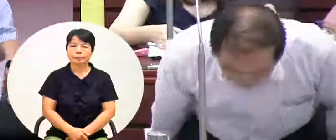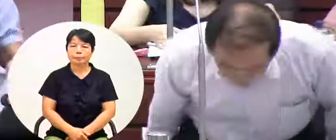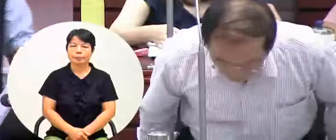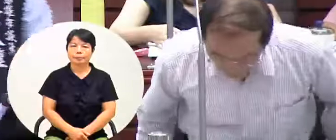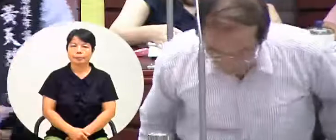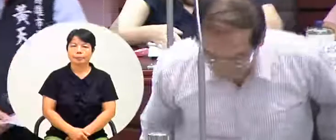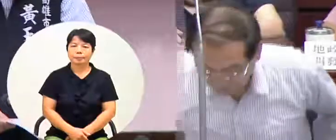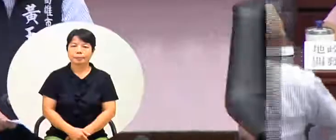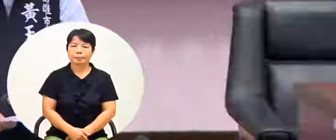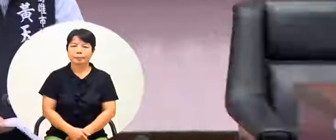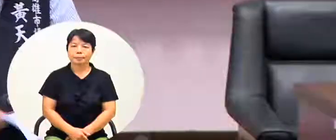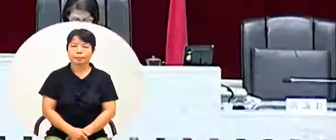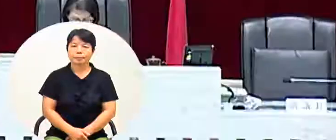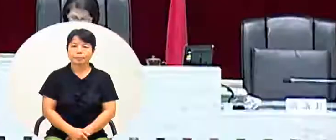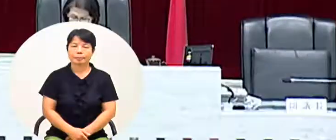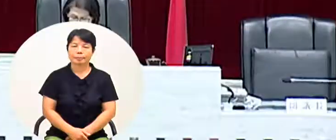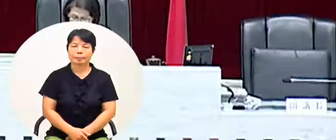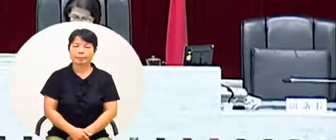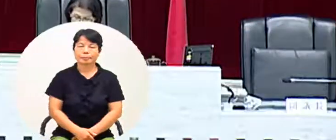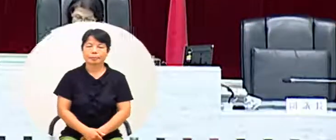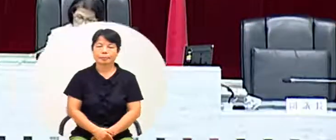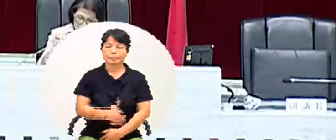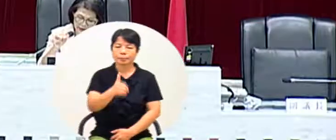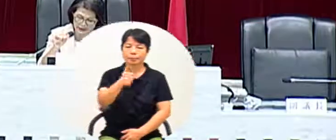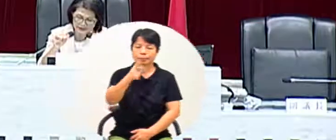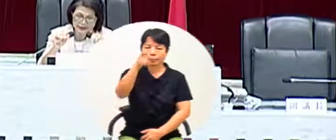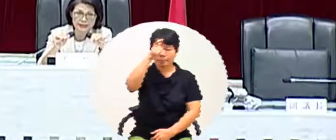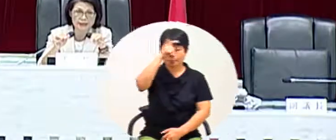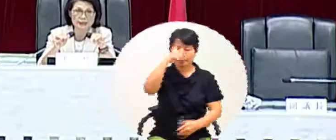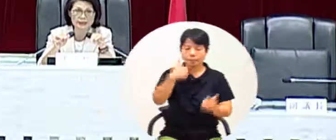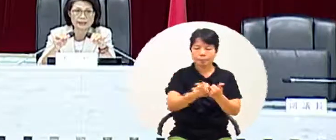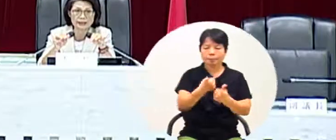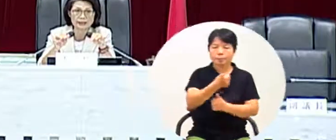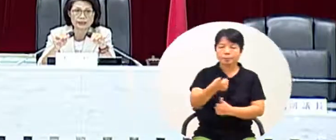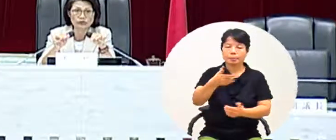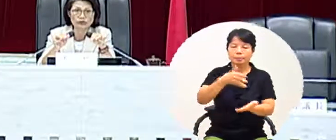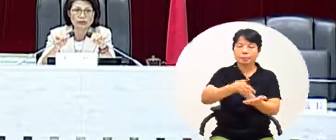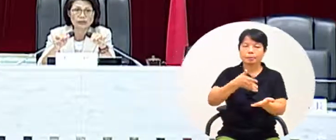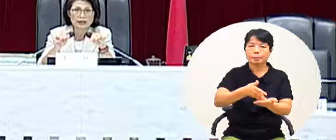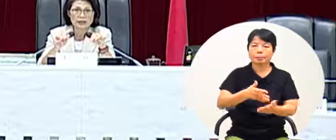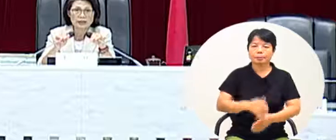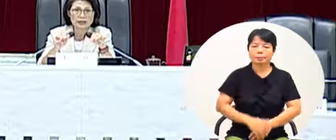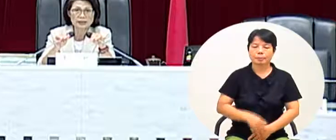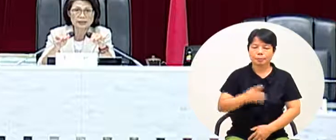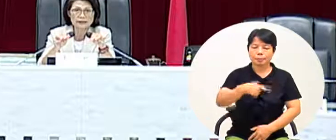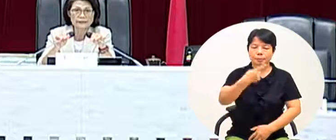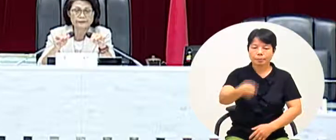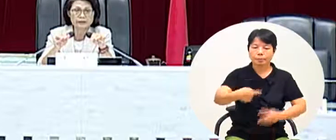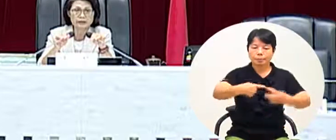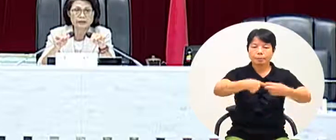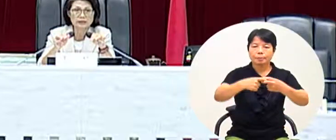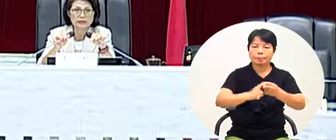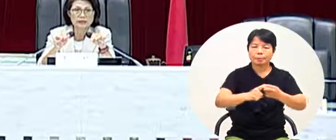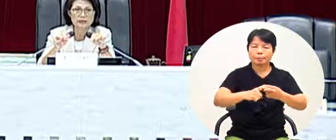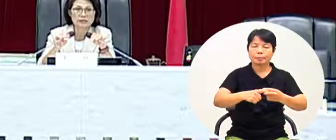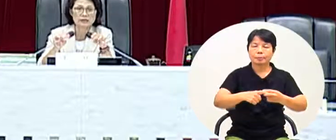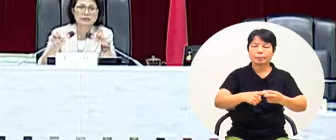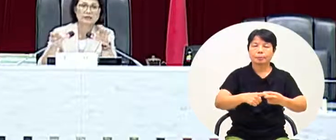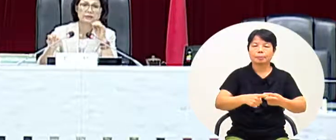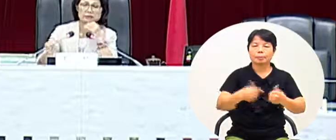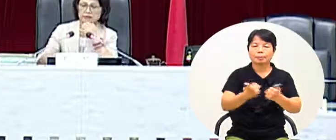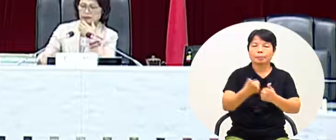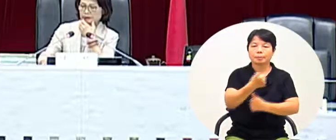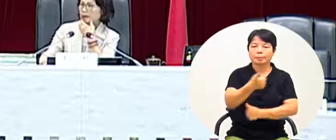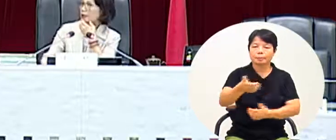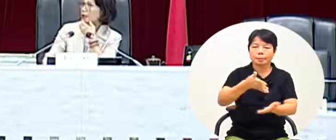好，谢谢黄议员的咨询哦。接下来我们请李梅珍李议员咨询，时间15分。